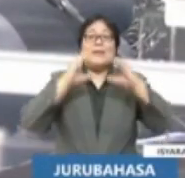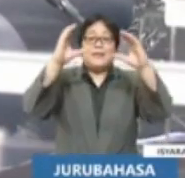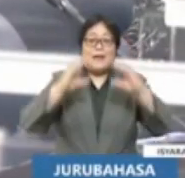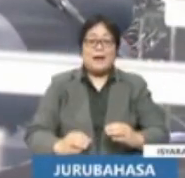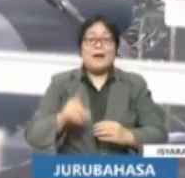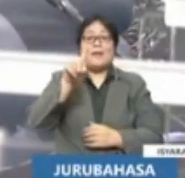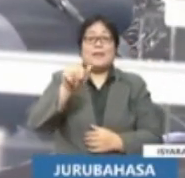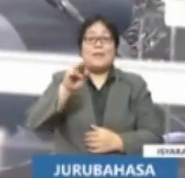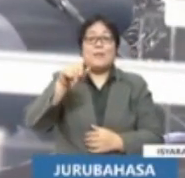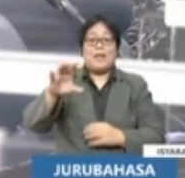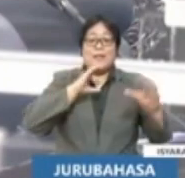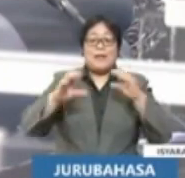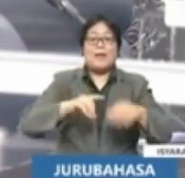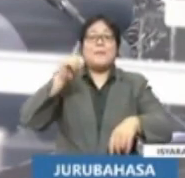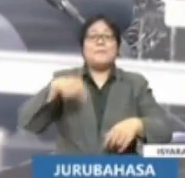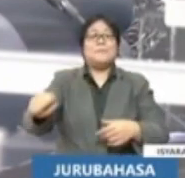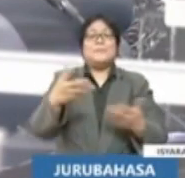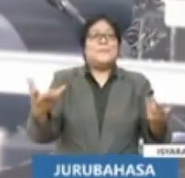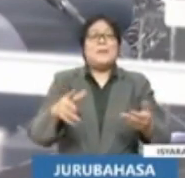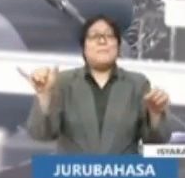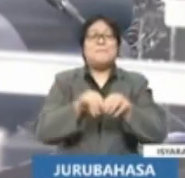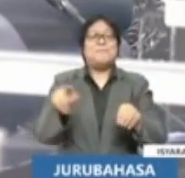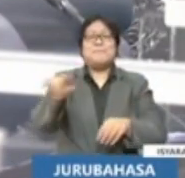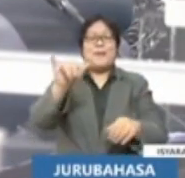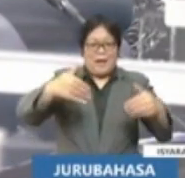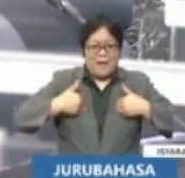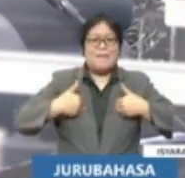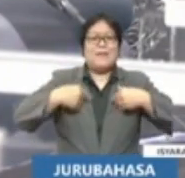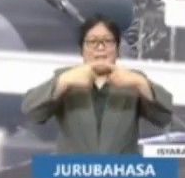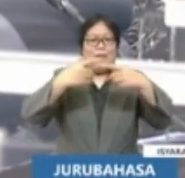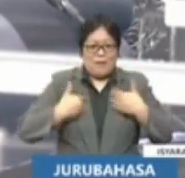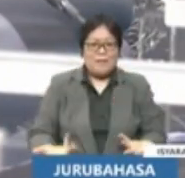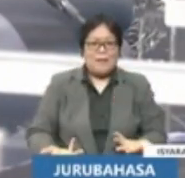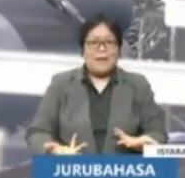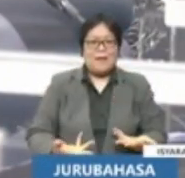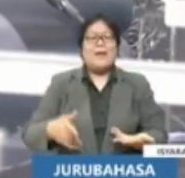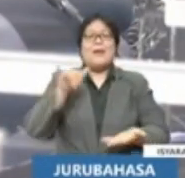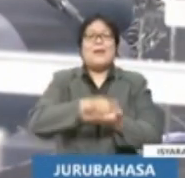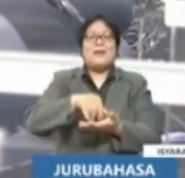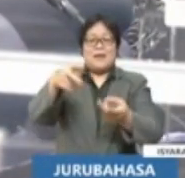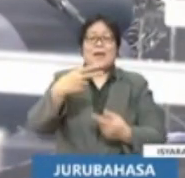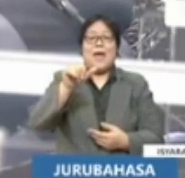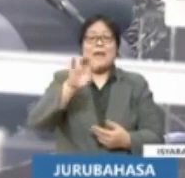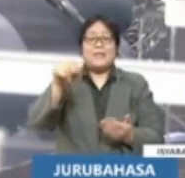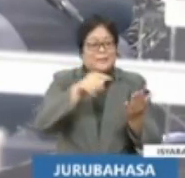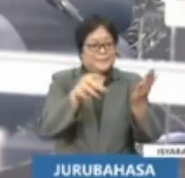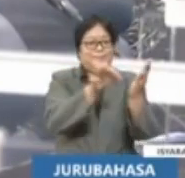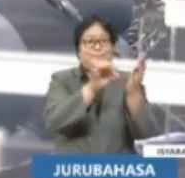Cara Damansara olah semata-mata macam beliau berada mendengar. Ini ambil daripada handset,